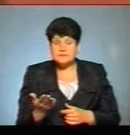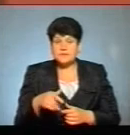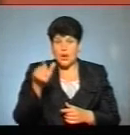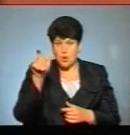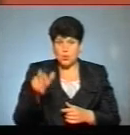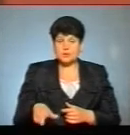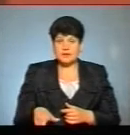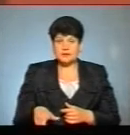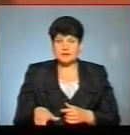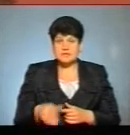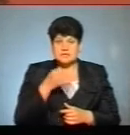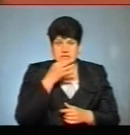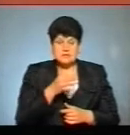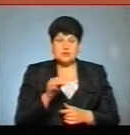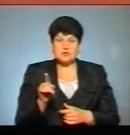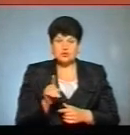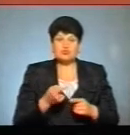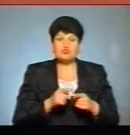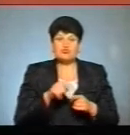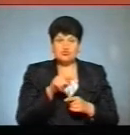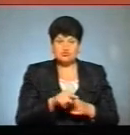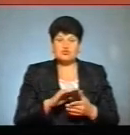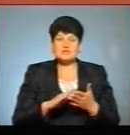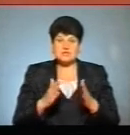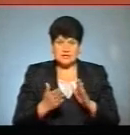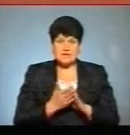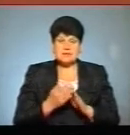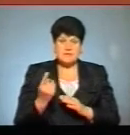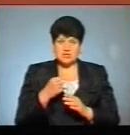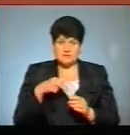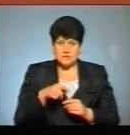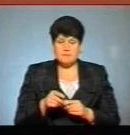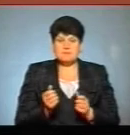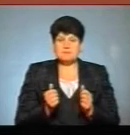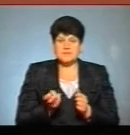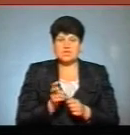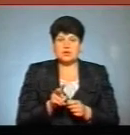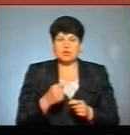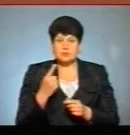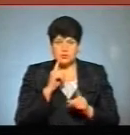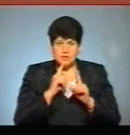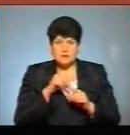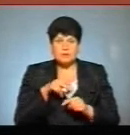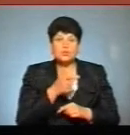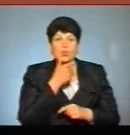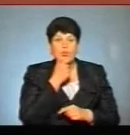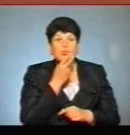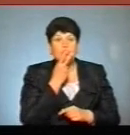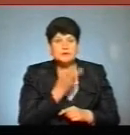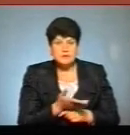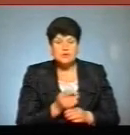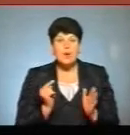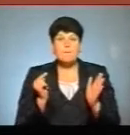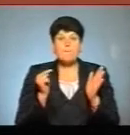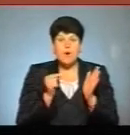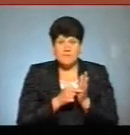Людина сказала, що, ну, цю ситуацію перша підняла, підійшла до облради, і я думаю, ну, пройду, хоч подивлюсь. І попав,